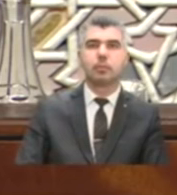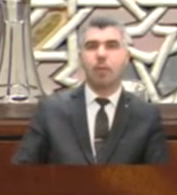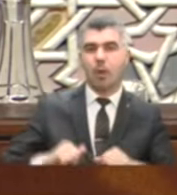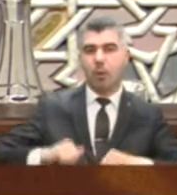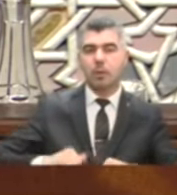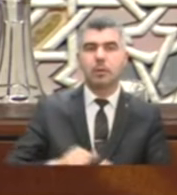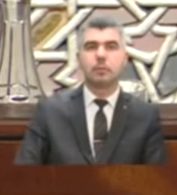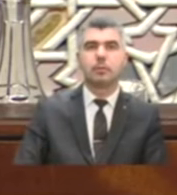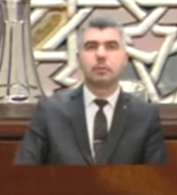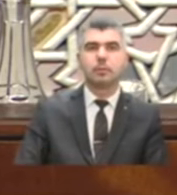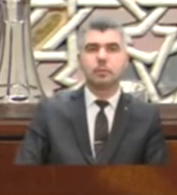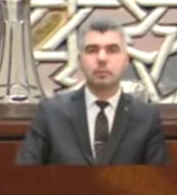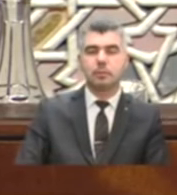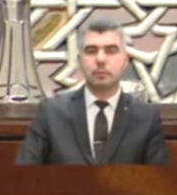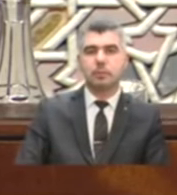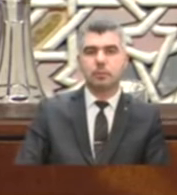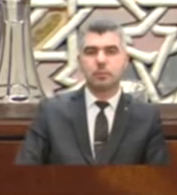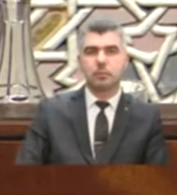الوزير،